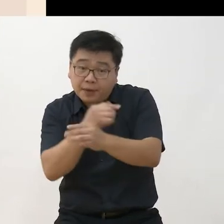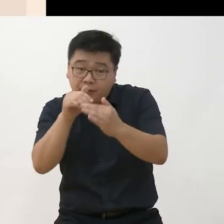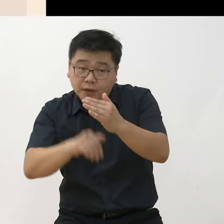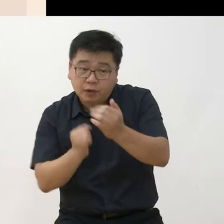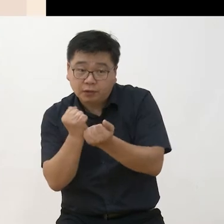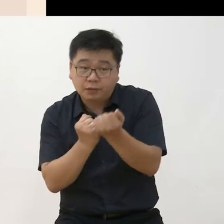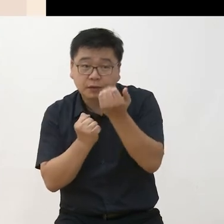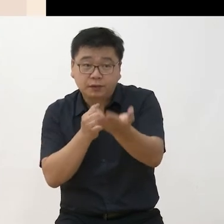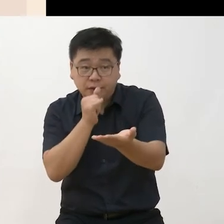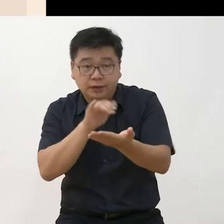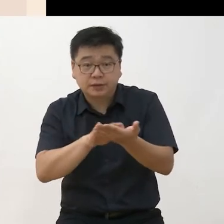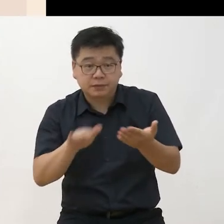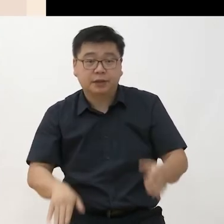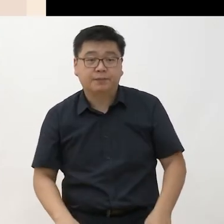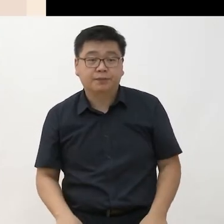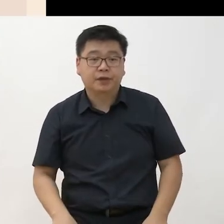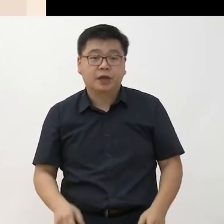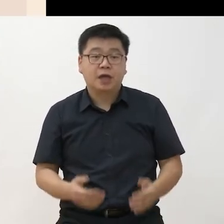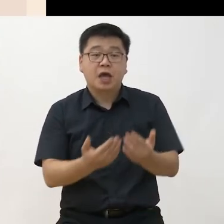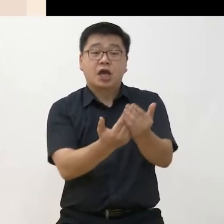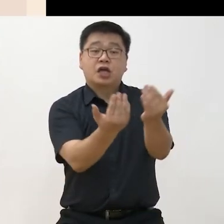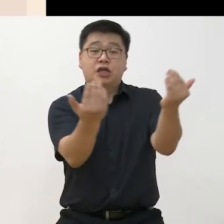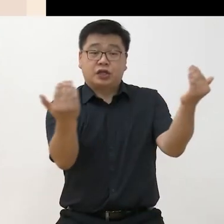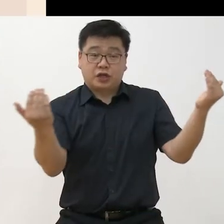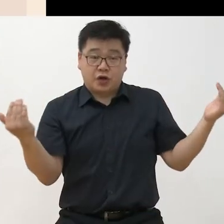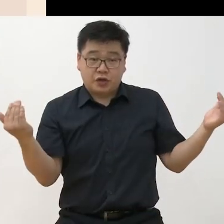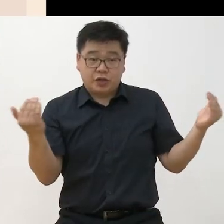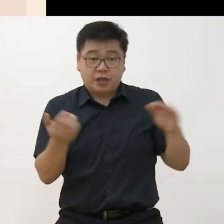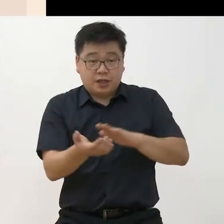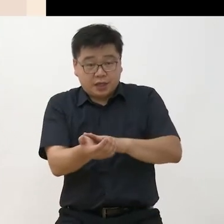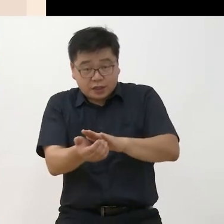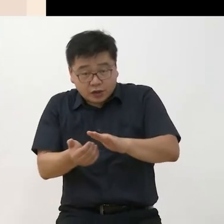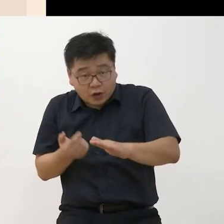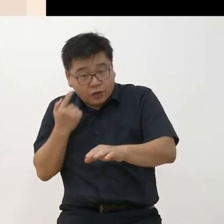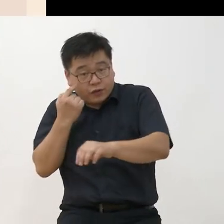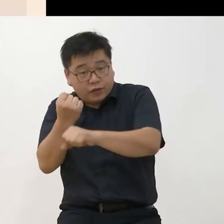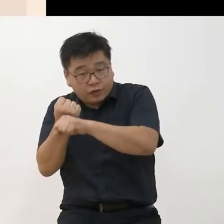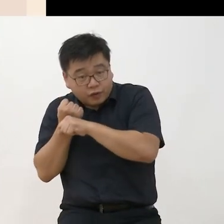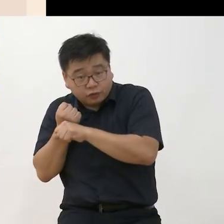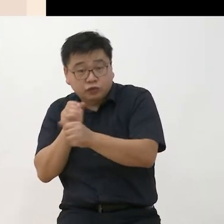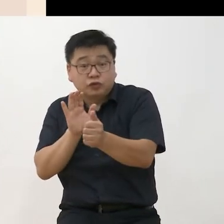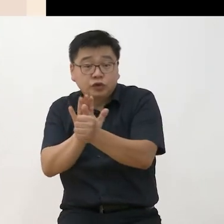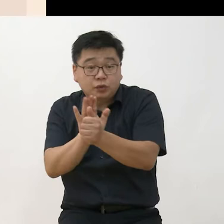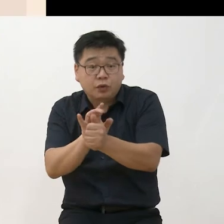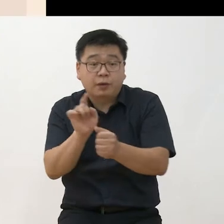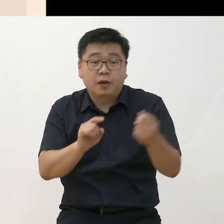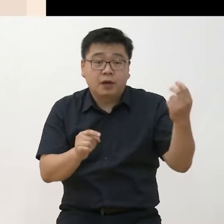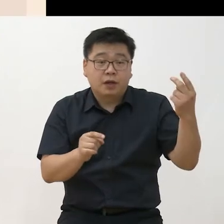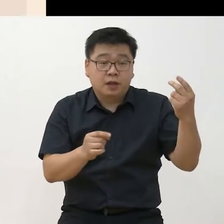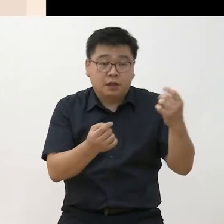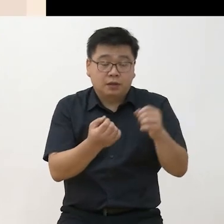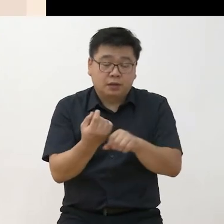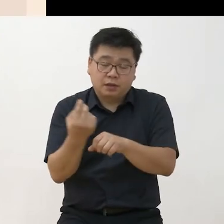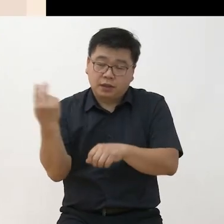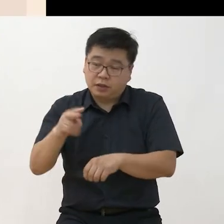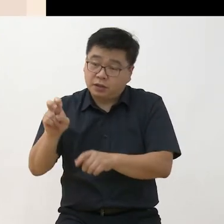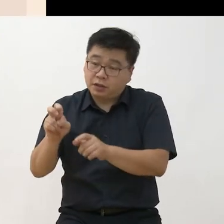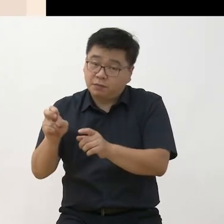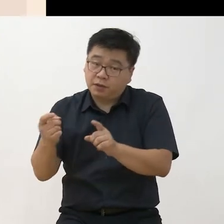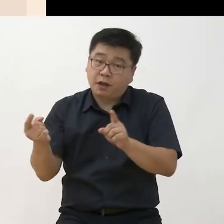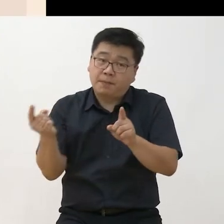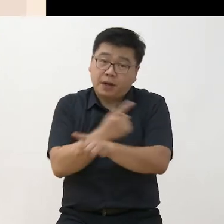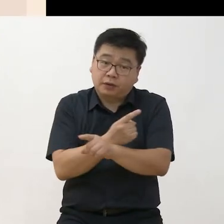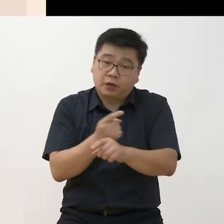하겠습니다. 전시 사전 연구 지원 사업 같은 경우에는 2020년 대비 2천만 원